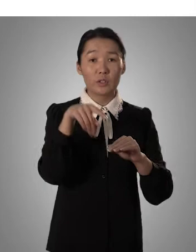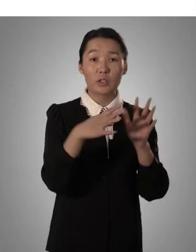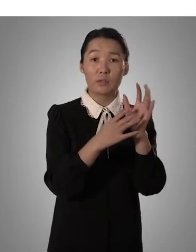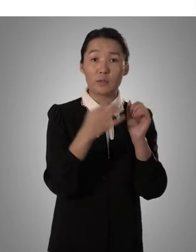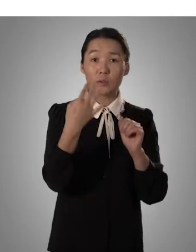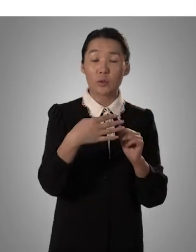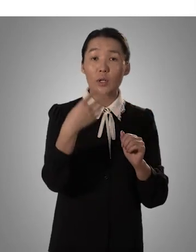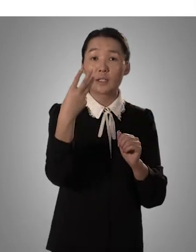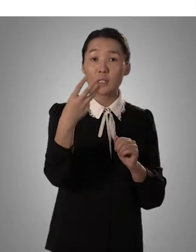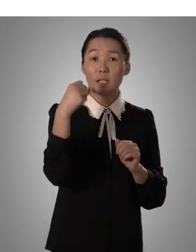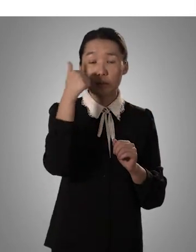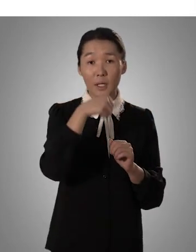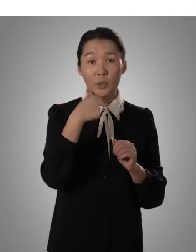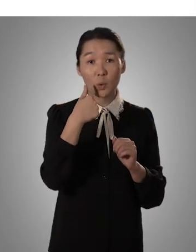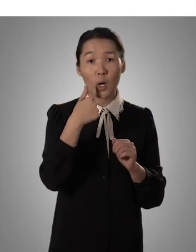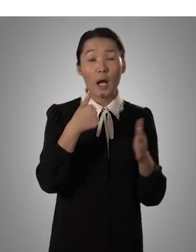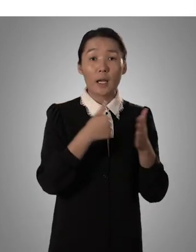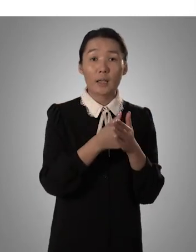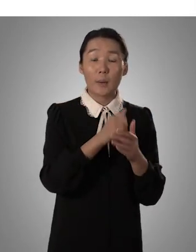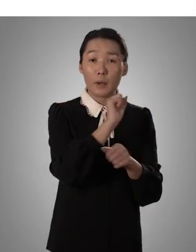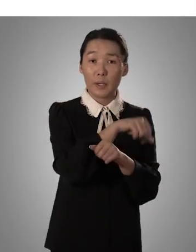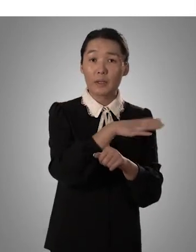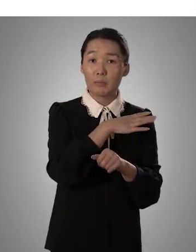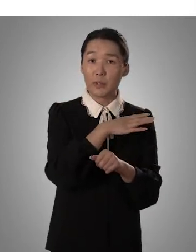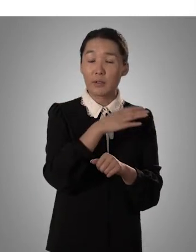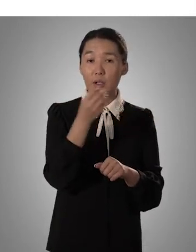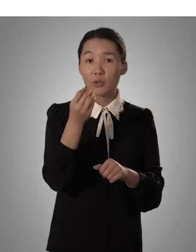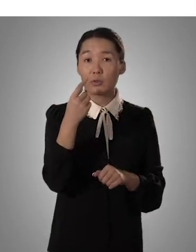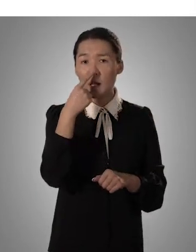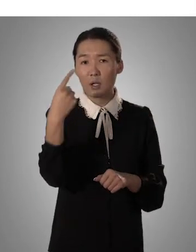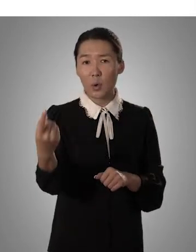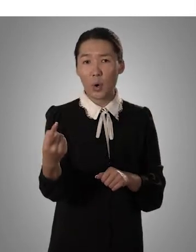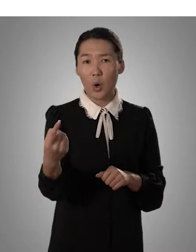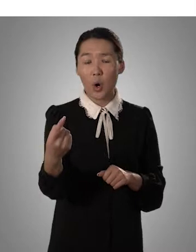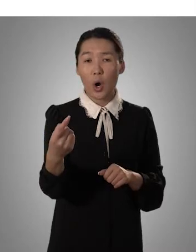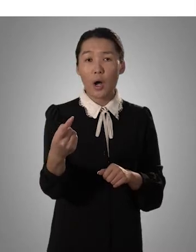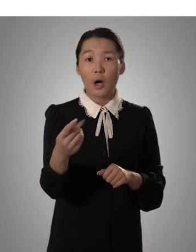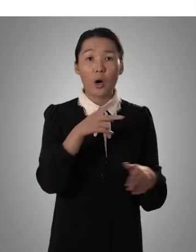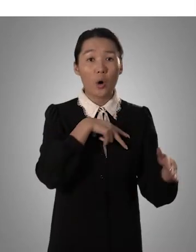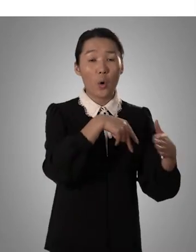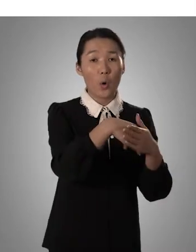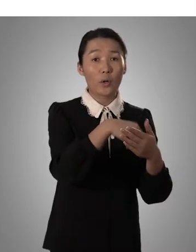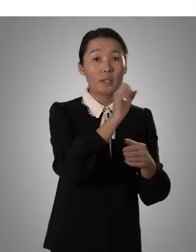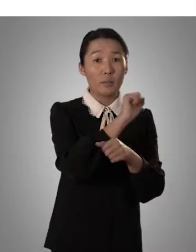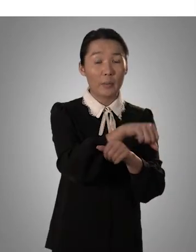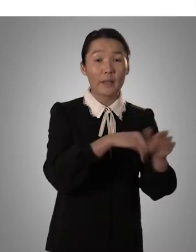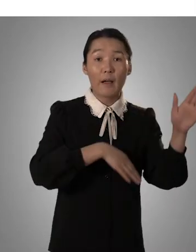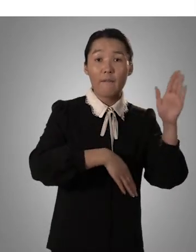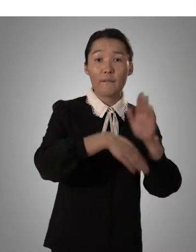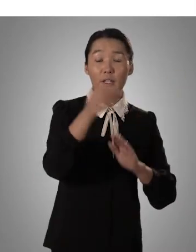когда до победы было еще далеко орден победа высший военный орден